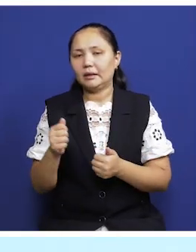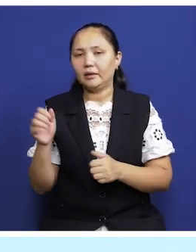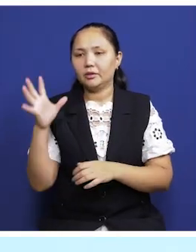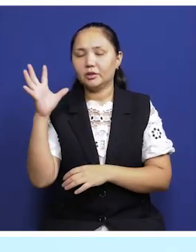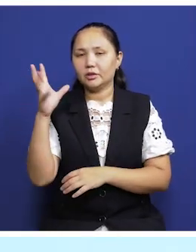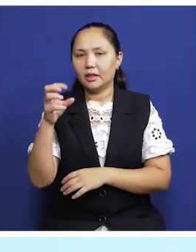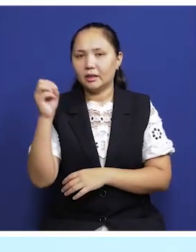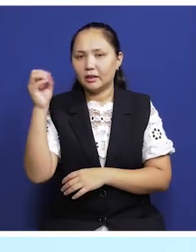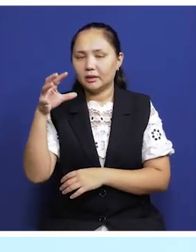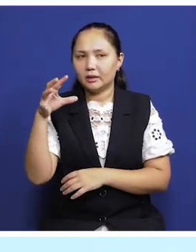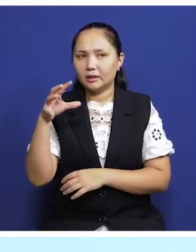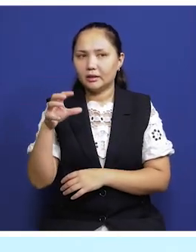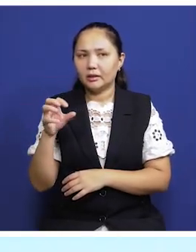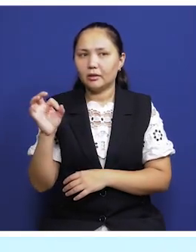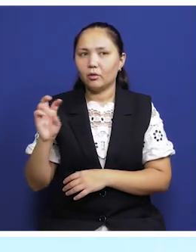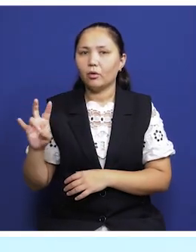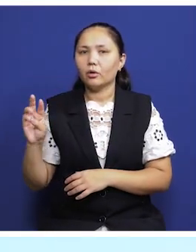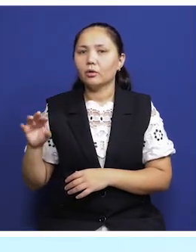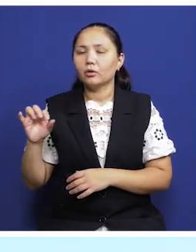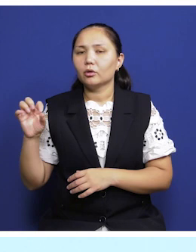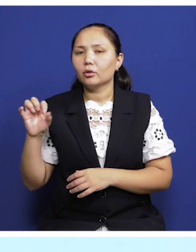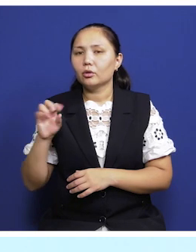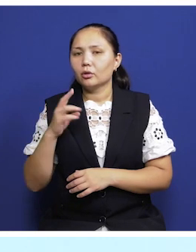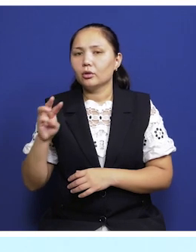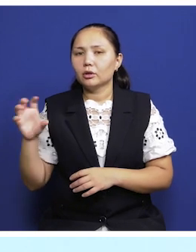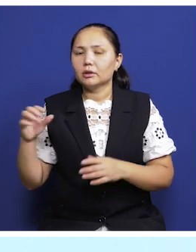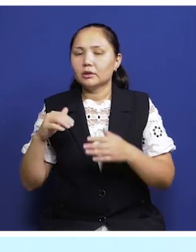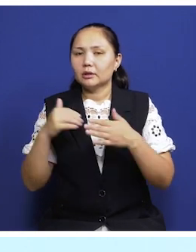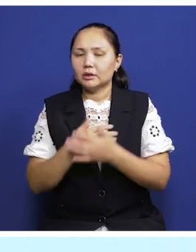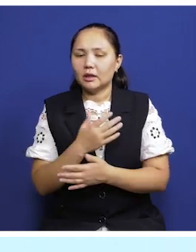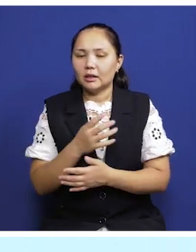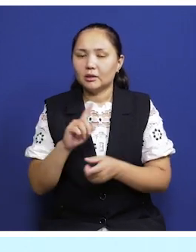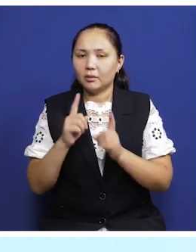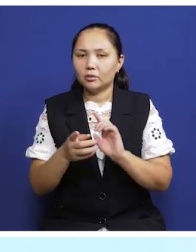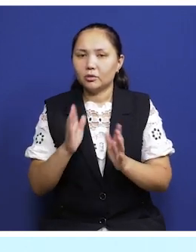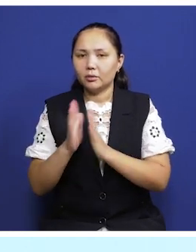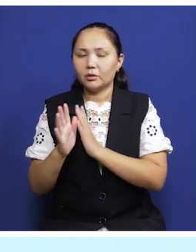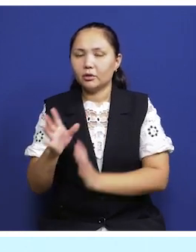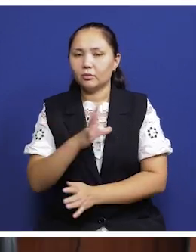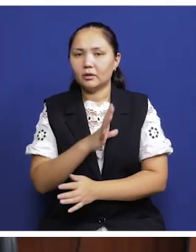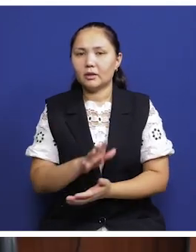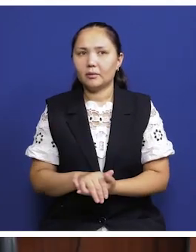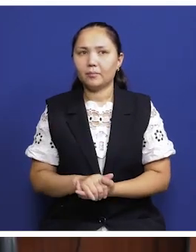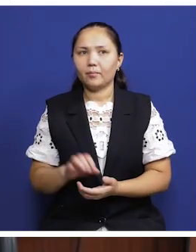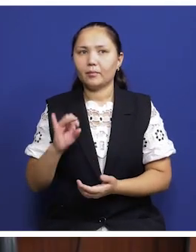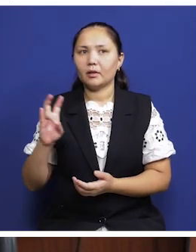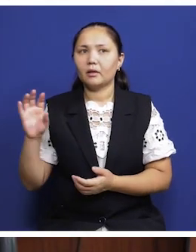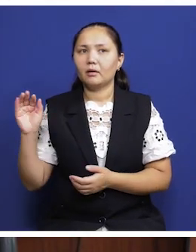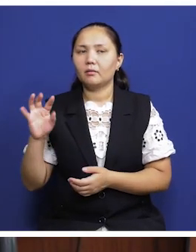оңтүстік жарық транзит жауапкершілігі шектеулі серіктестігінің тарапынан толығымен жаңартылып, ауыстырылып, ретке келтірілген.